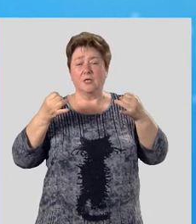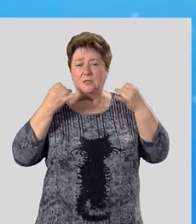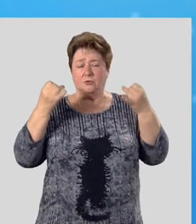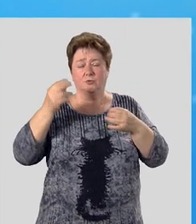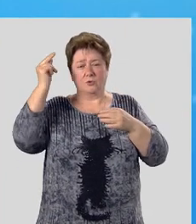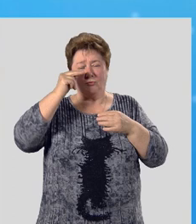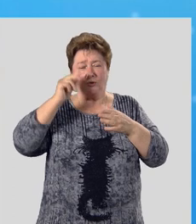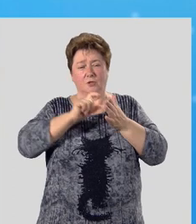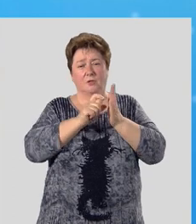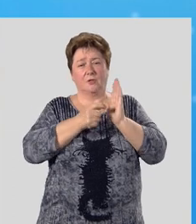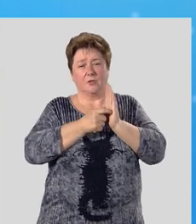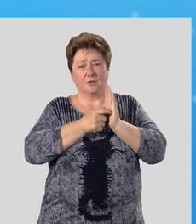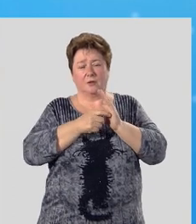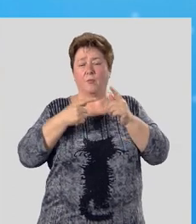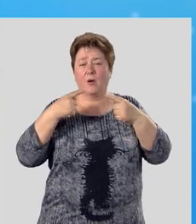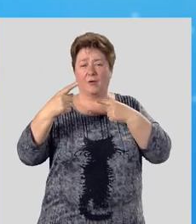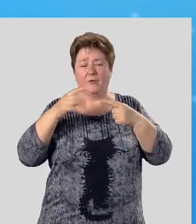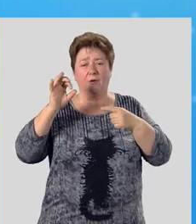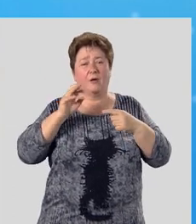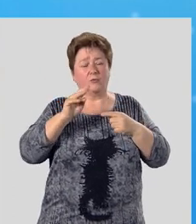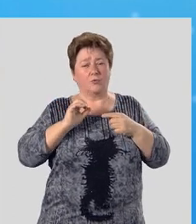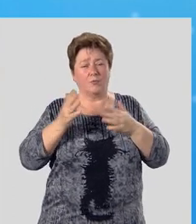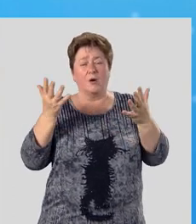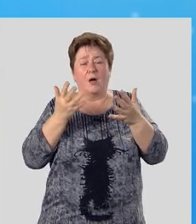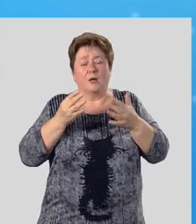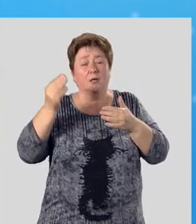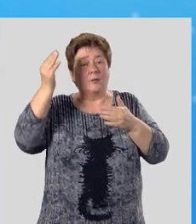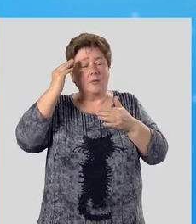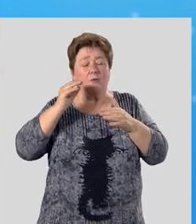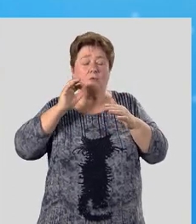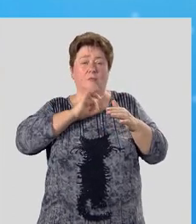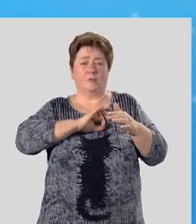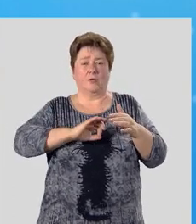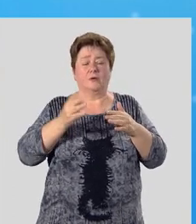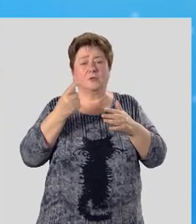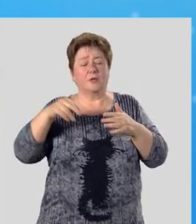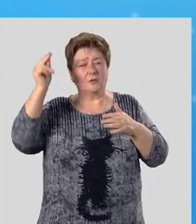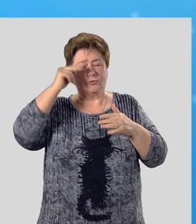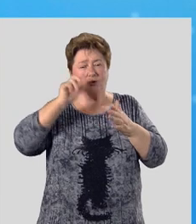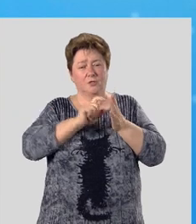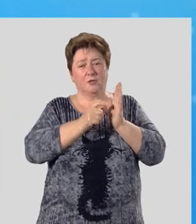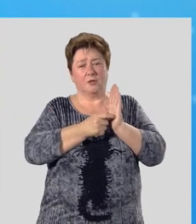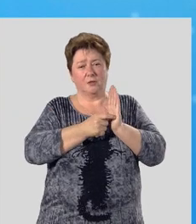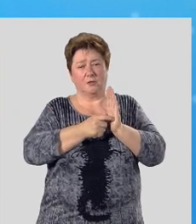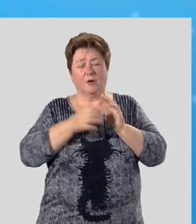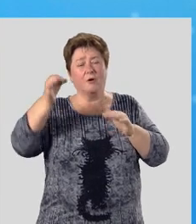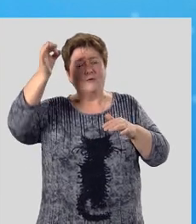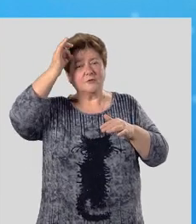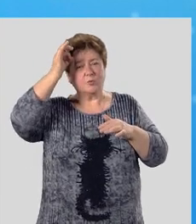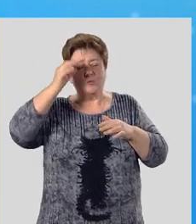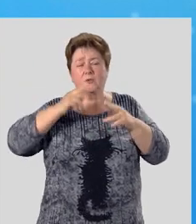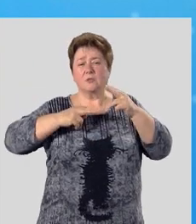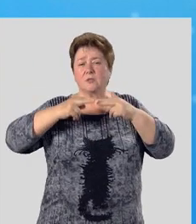историю изучения клетки, поговорили о том, какие методы применяются для изучения клетки,